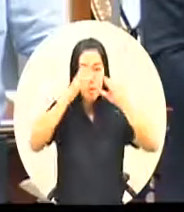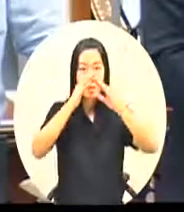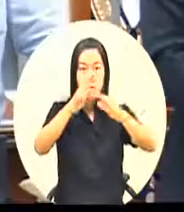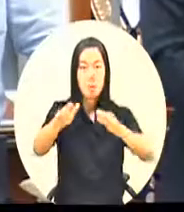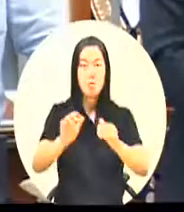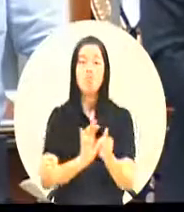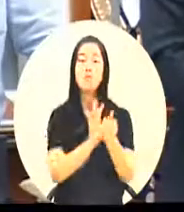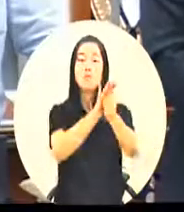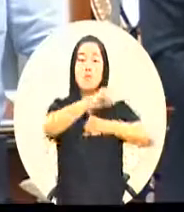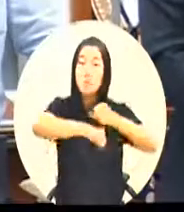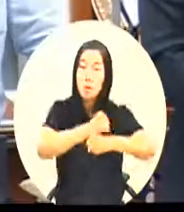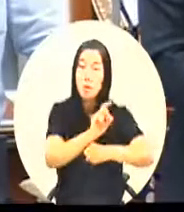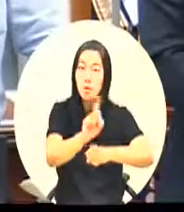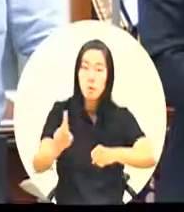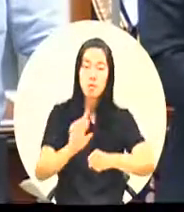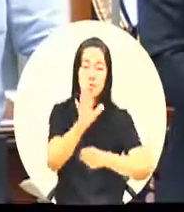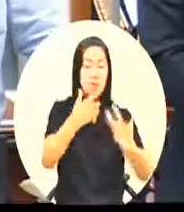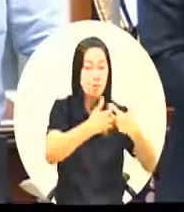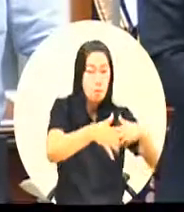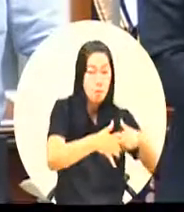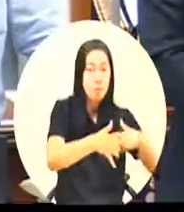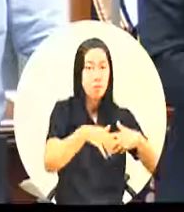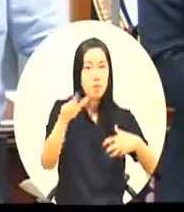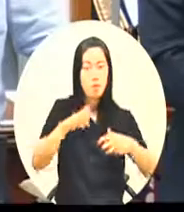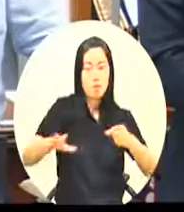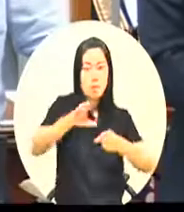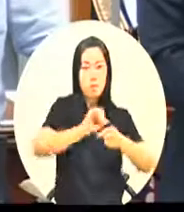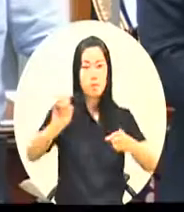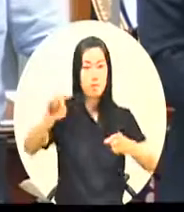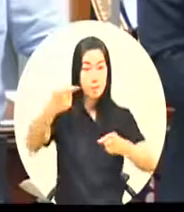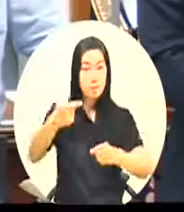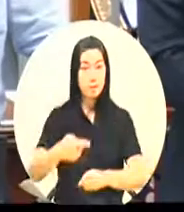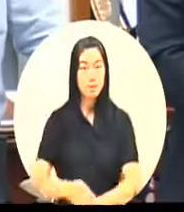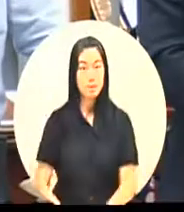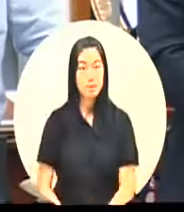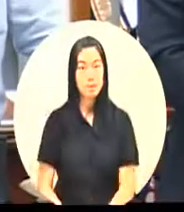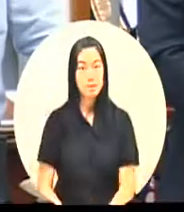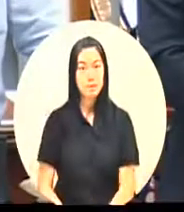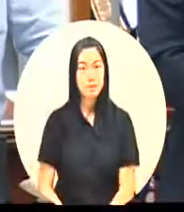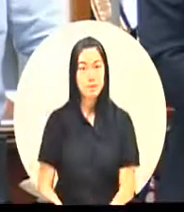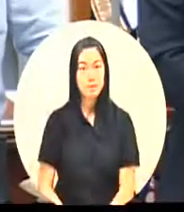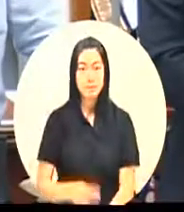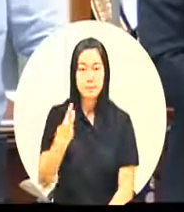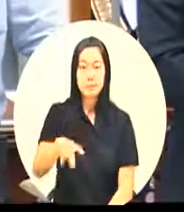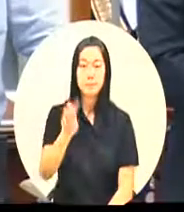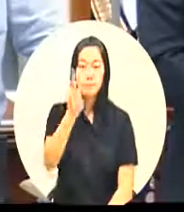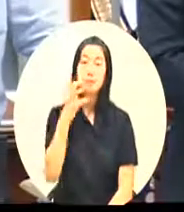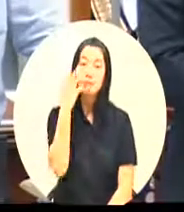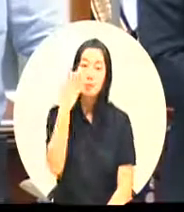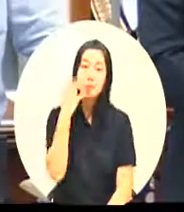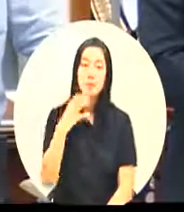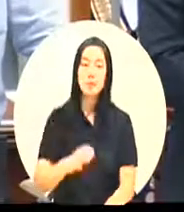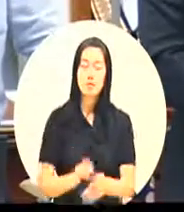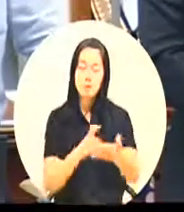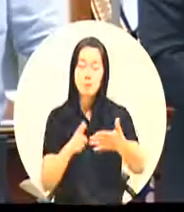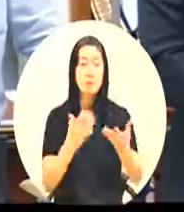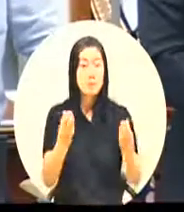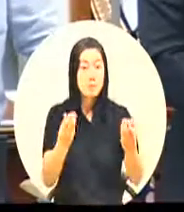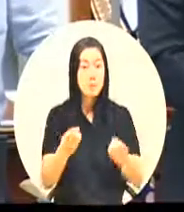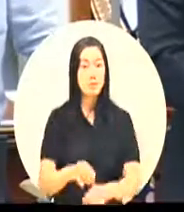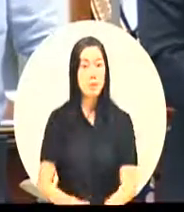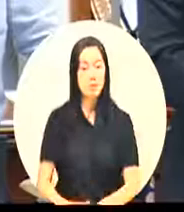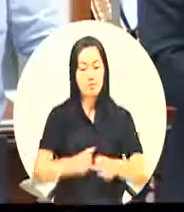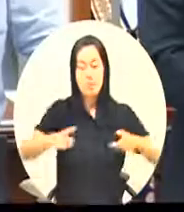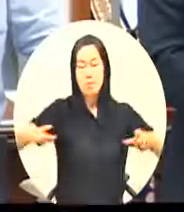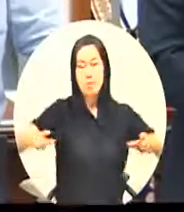推动了以后，我们有机边际呢是全国第一个，还有就是就水果的有机边际，那我们生产率也是全国第